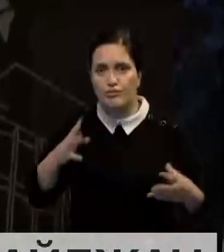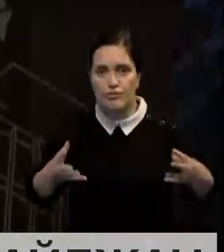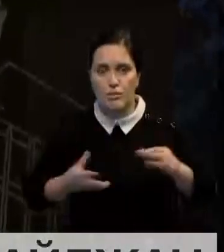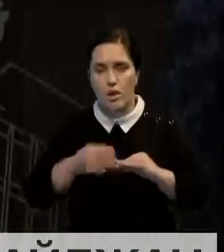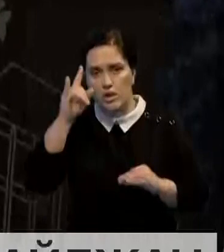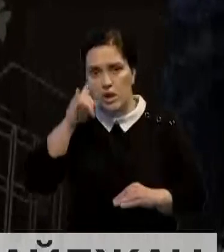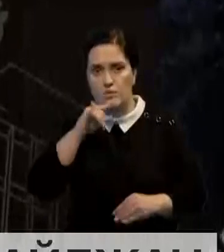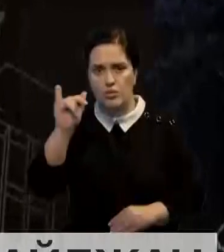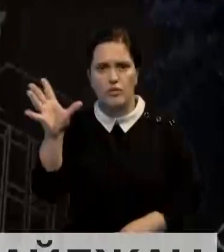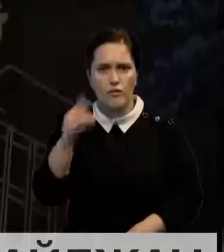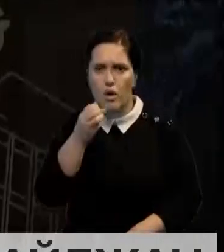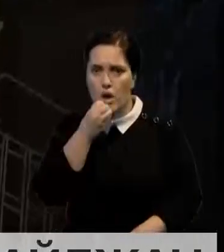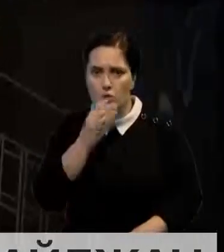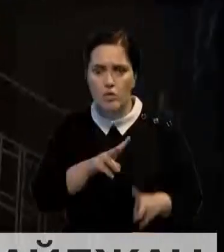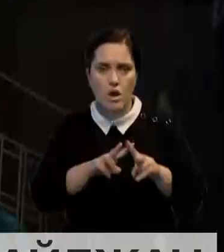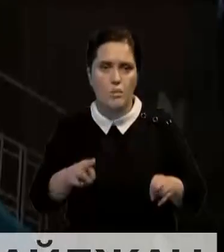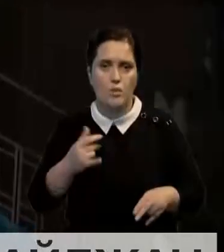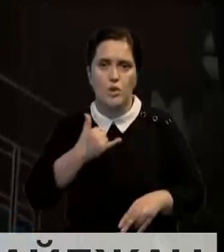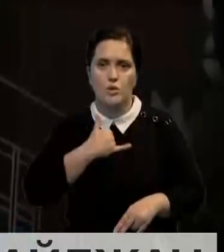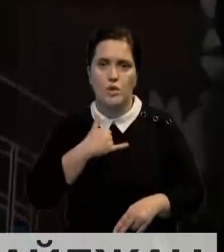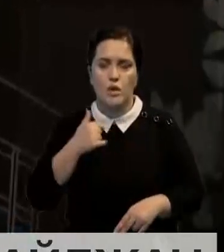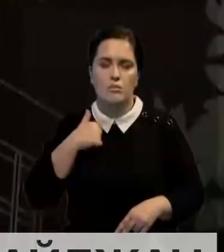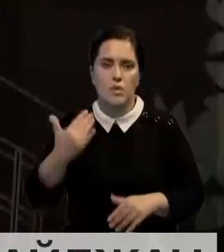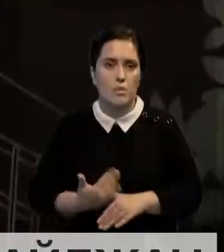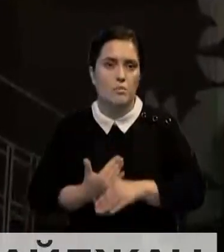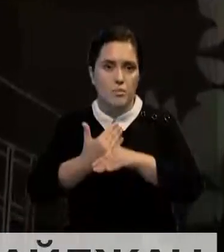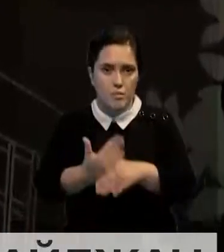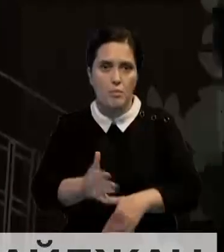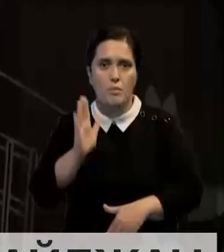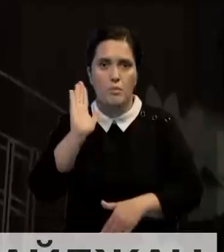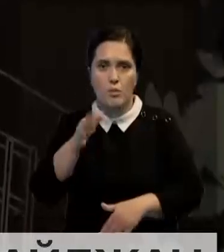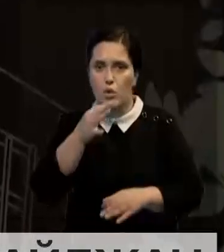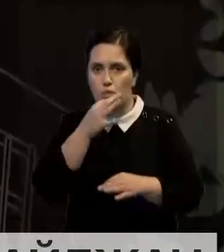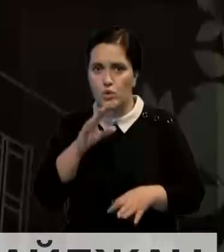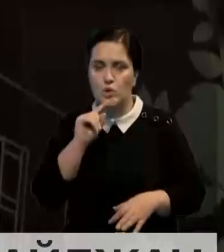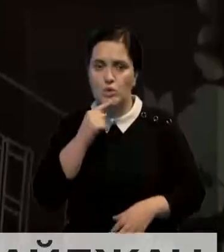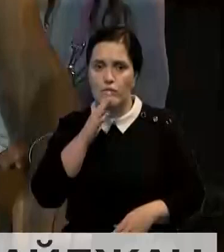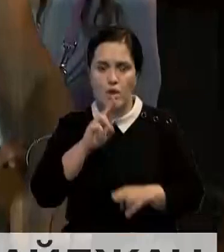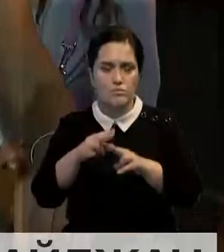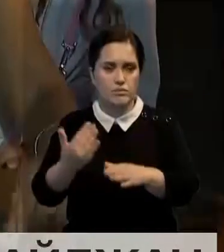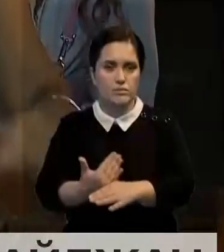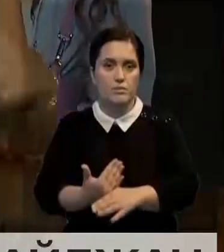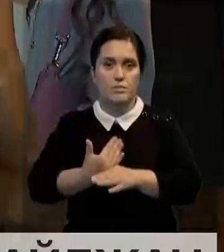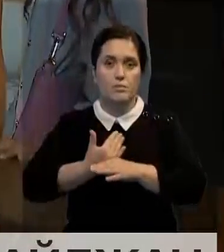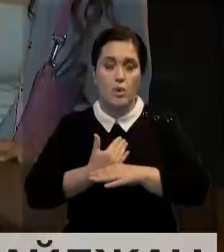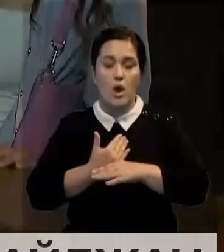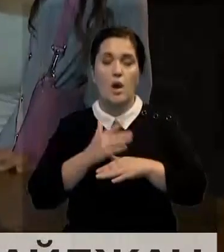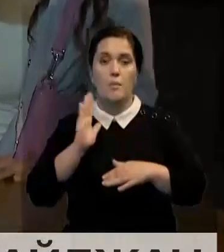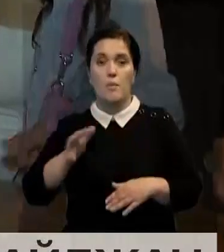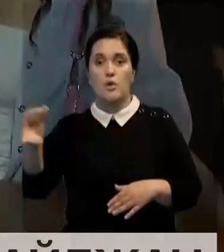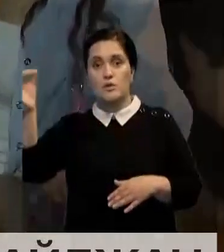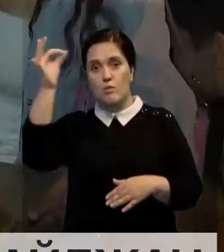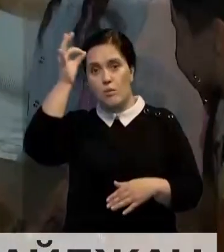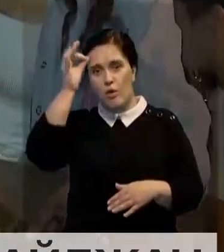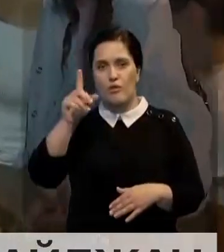все хорошо, как у нас. Мы им поможем в любой трудный момент, и они нам. И, конечно же, вспомнили